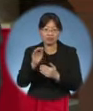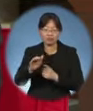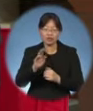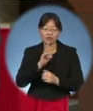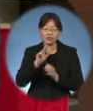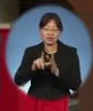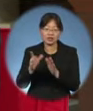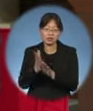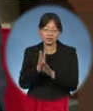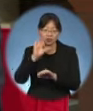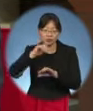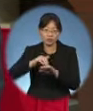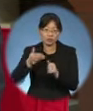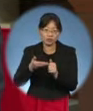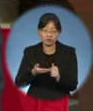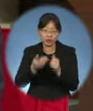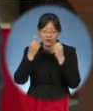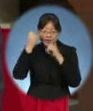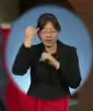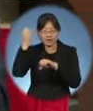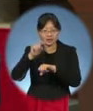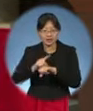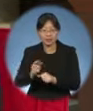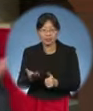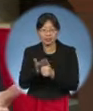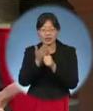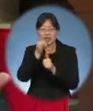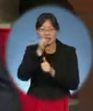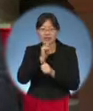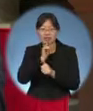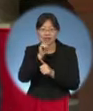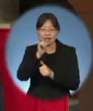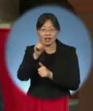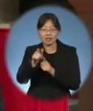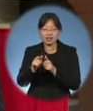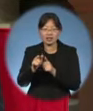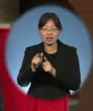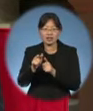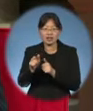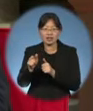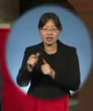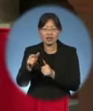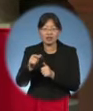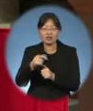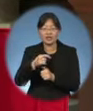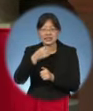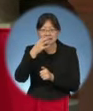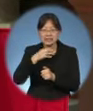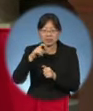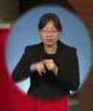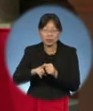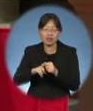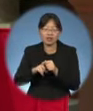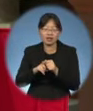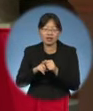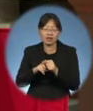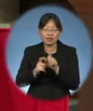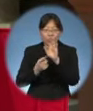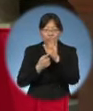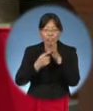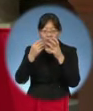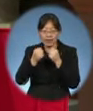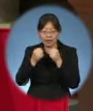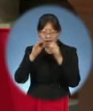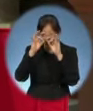두 살 때부터 훈련시키면 창의성이 좋아진다더라. 이런 광고, 상업적 광고 너무너무 많고 거기에 현혹되시는,